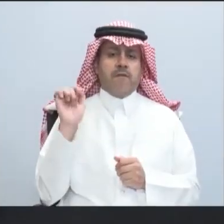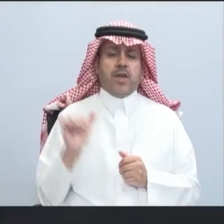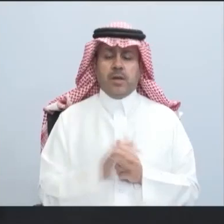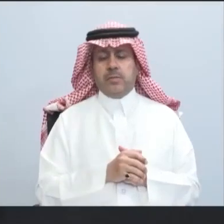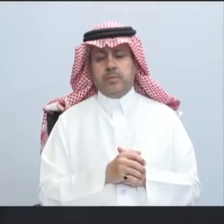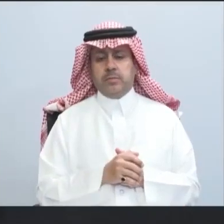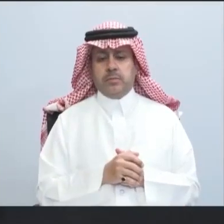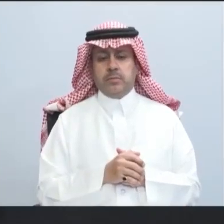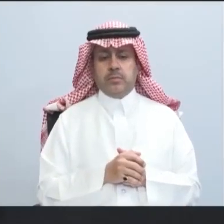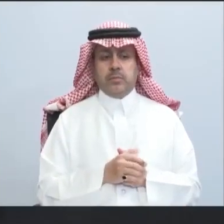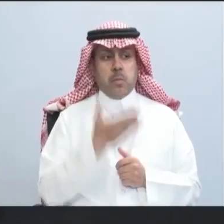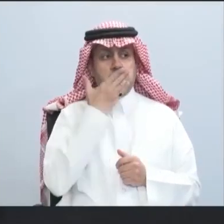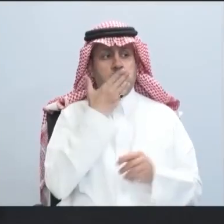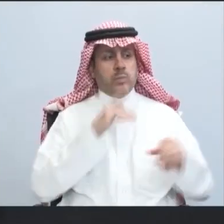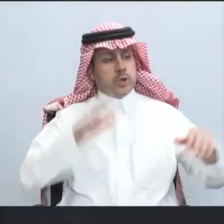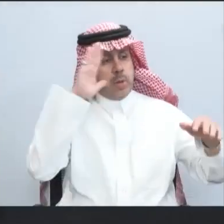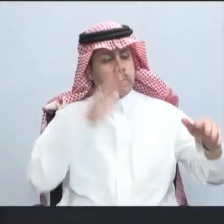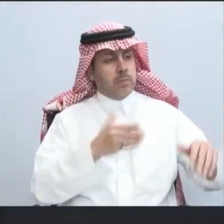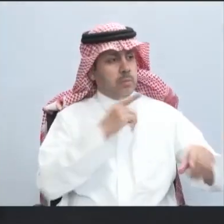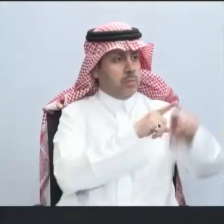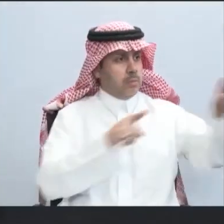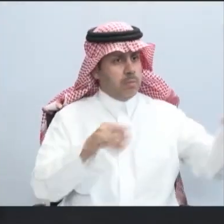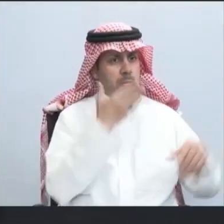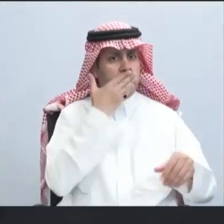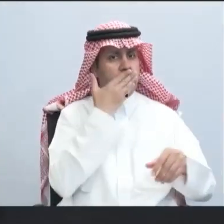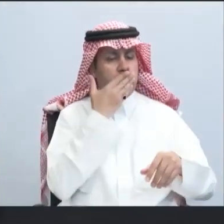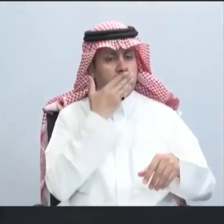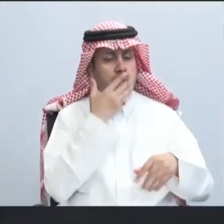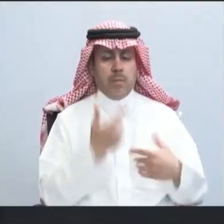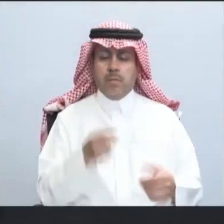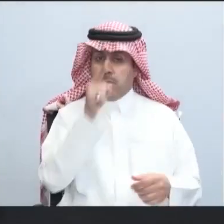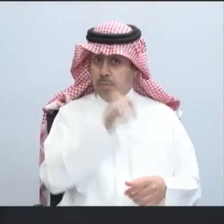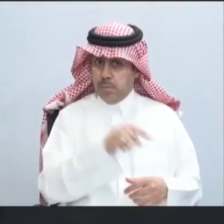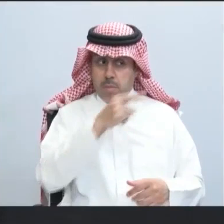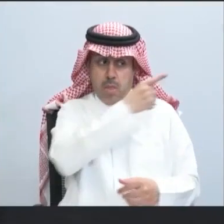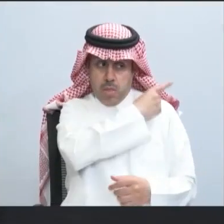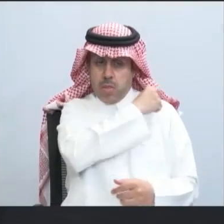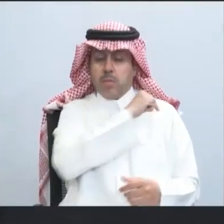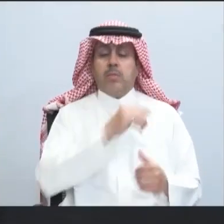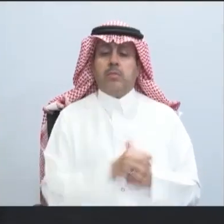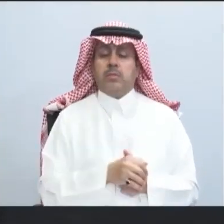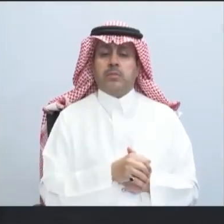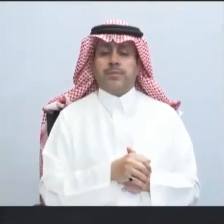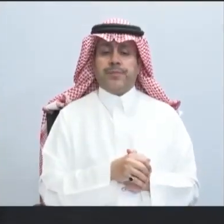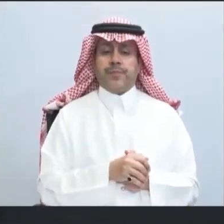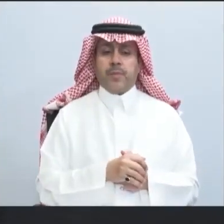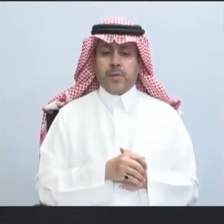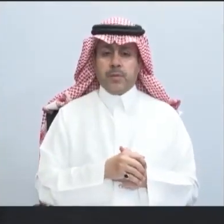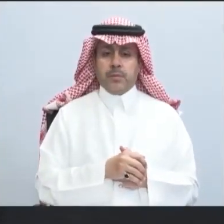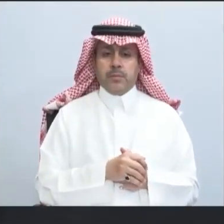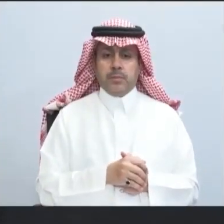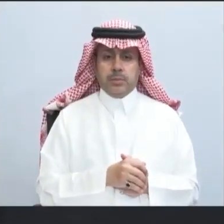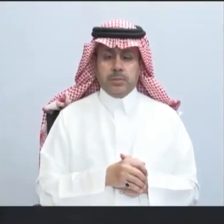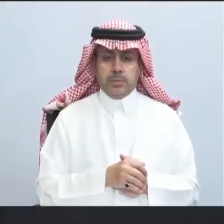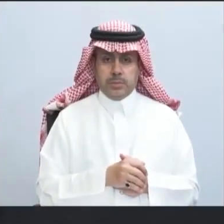يكفي لكن لم يرد احد ماذا يكون جميع الفصل قد يقع عليهم الاثم